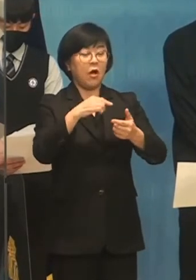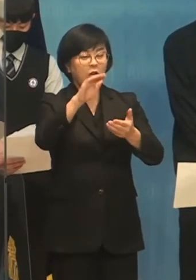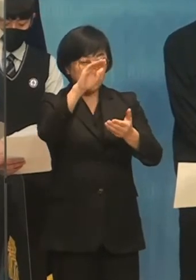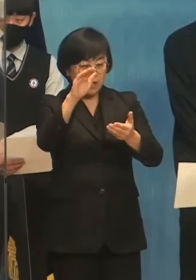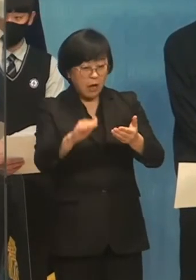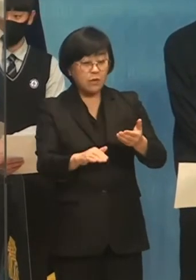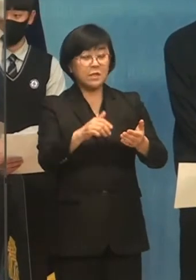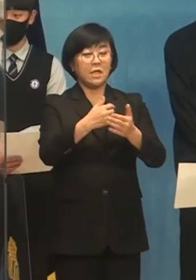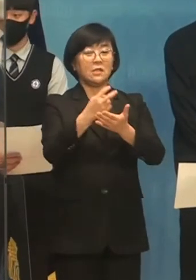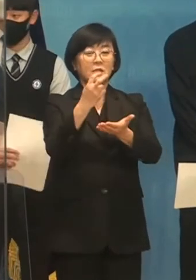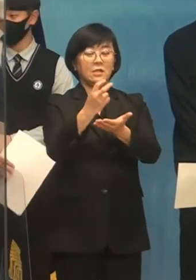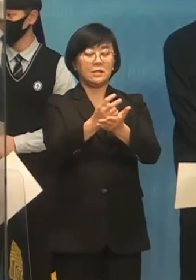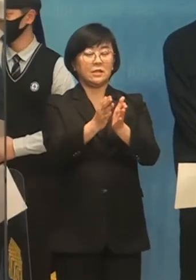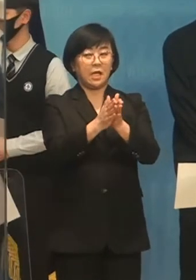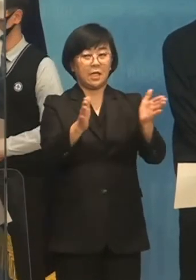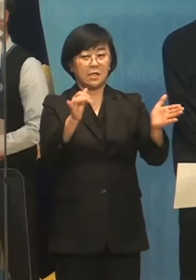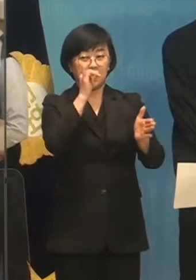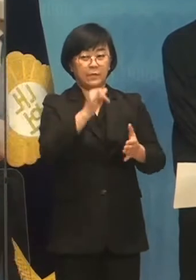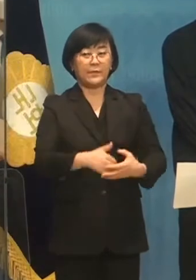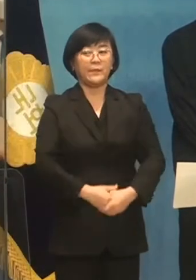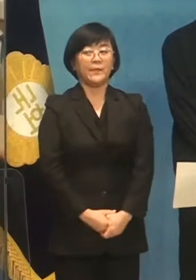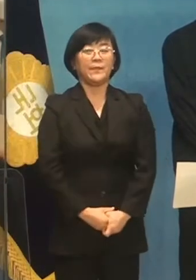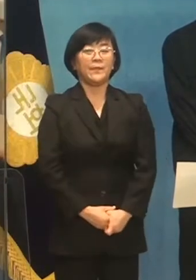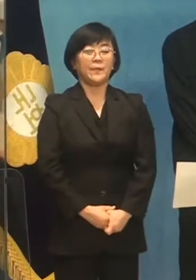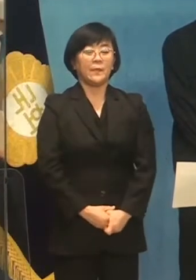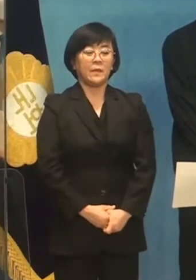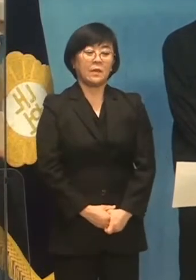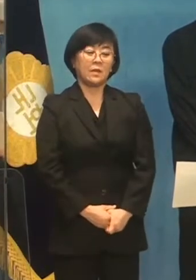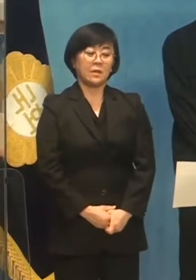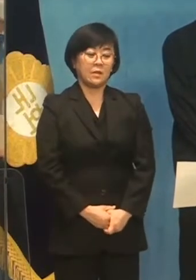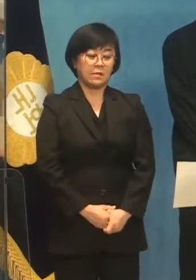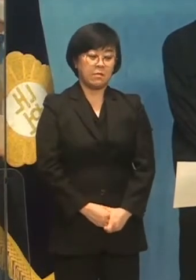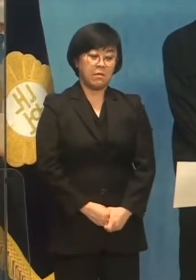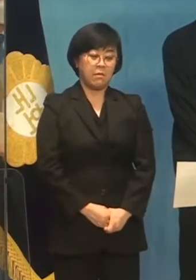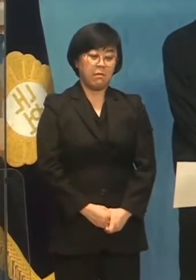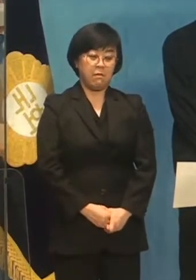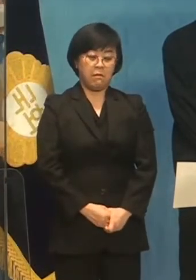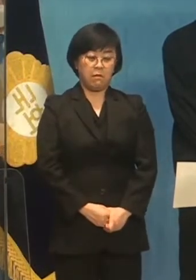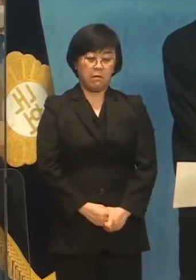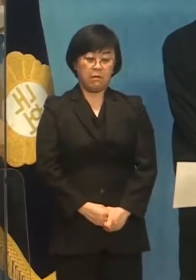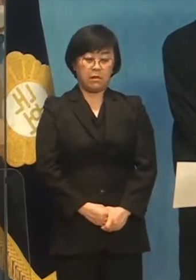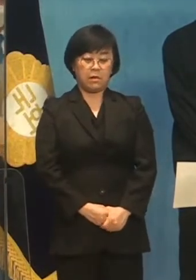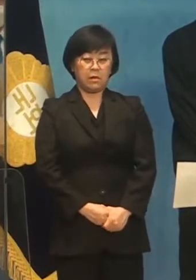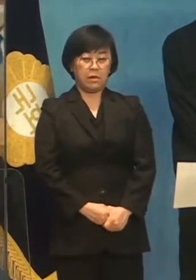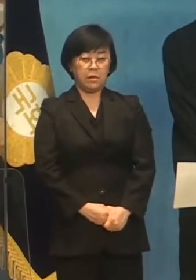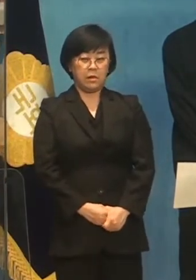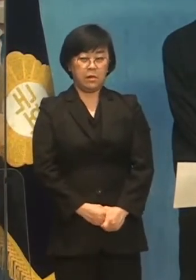시행하고 있기 때문입니다.